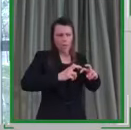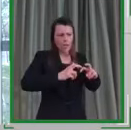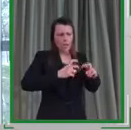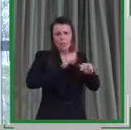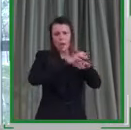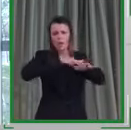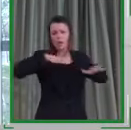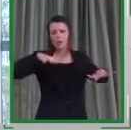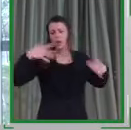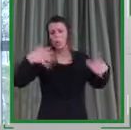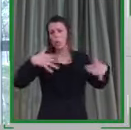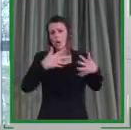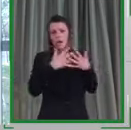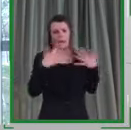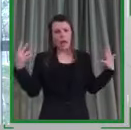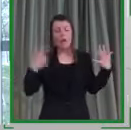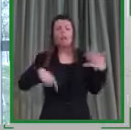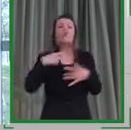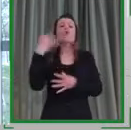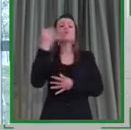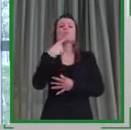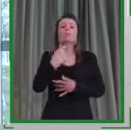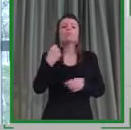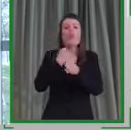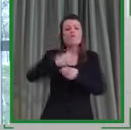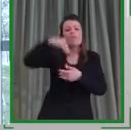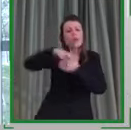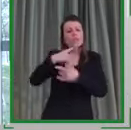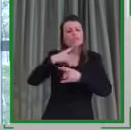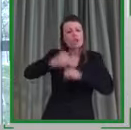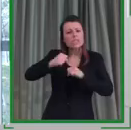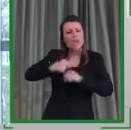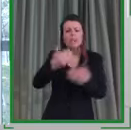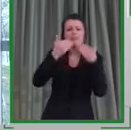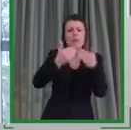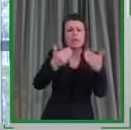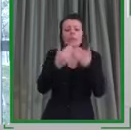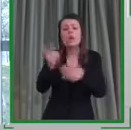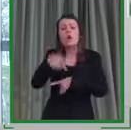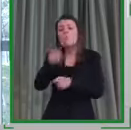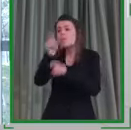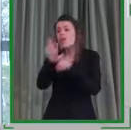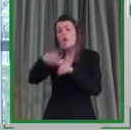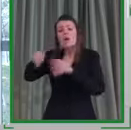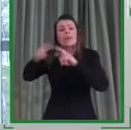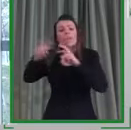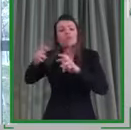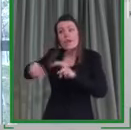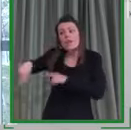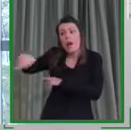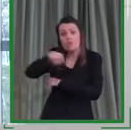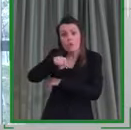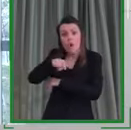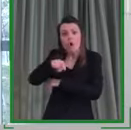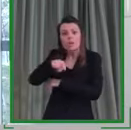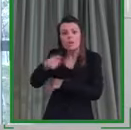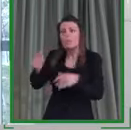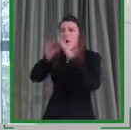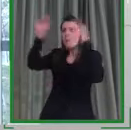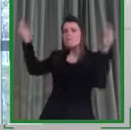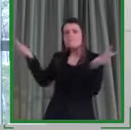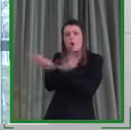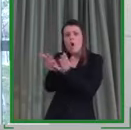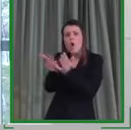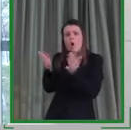sanitari lo facciamo anche ai nostri ricercatori che sono collegati oggi con ricercatori di tutto il mondo essendo noi